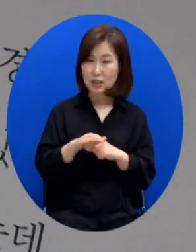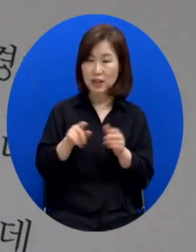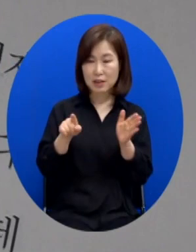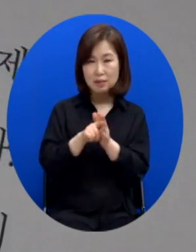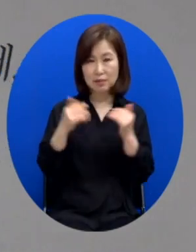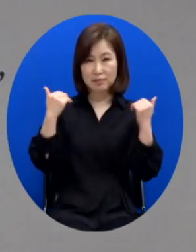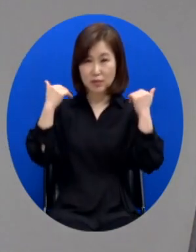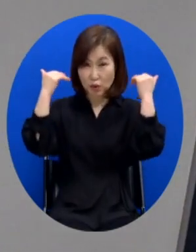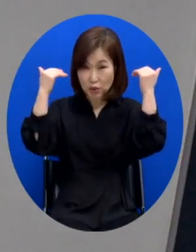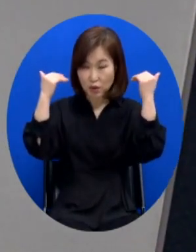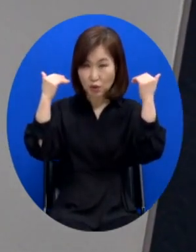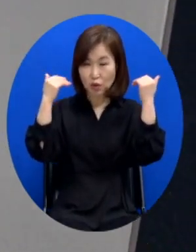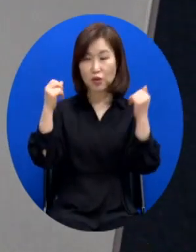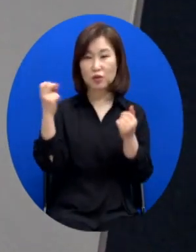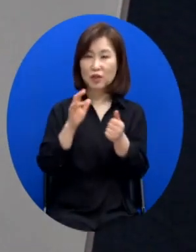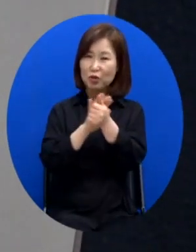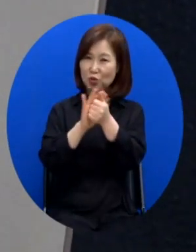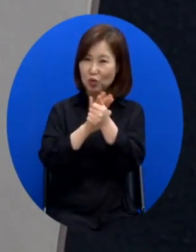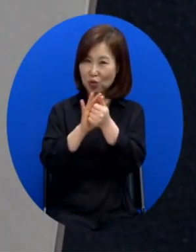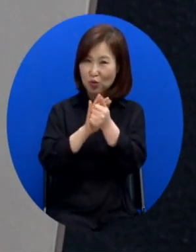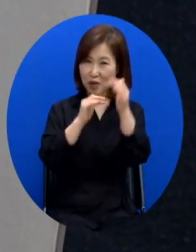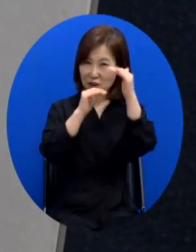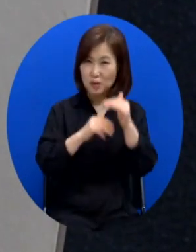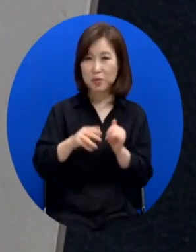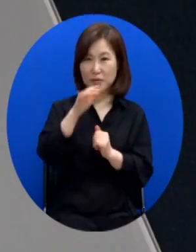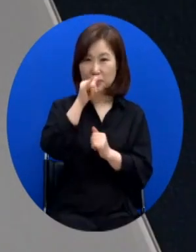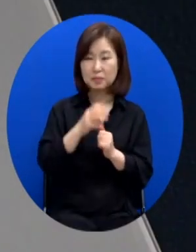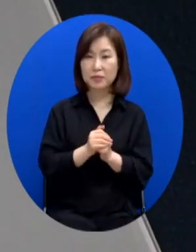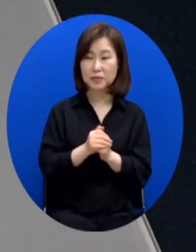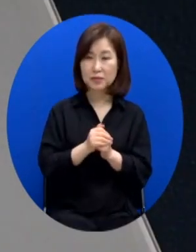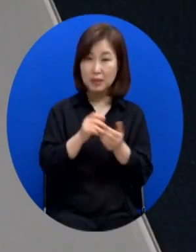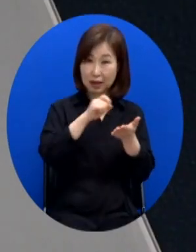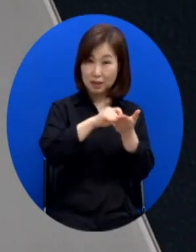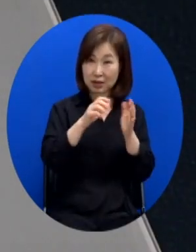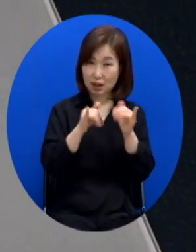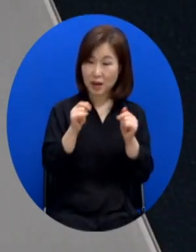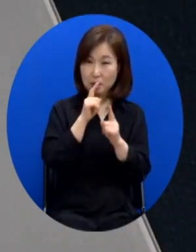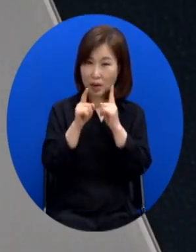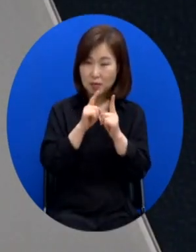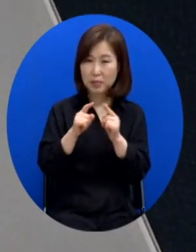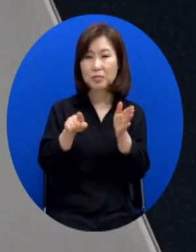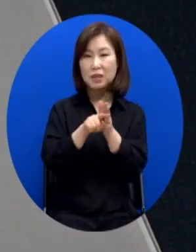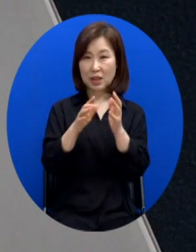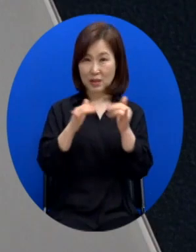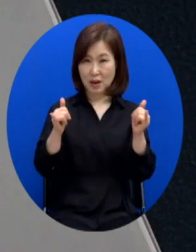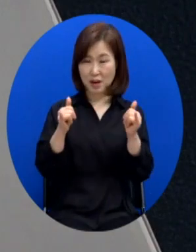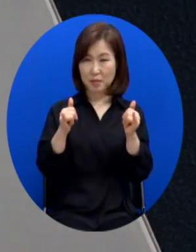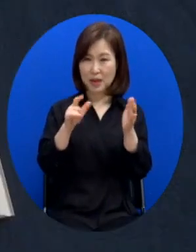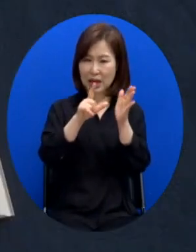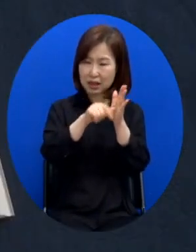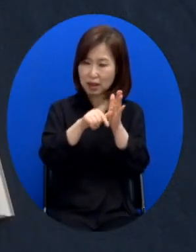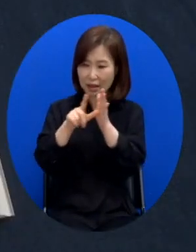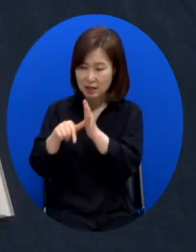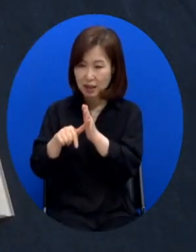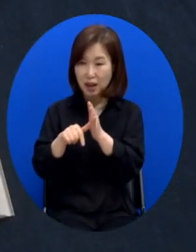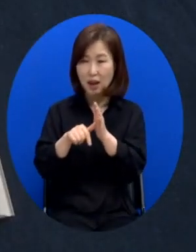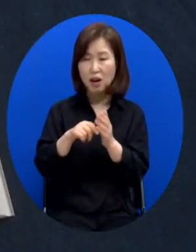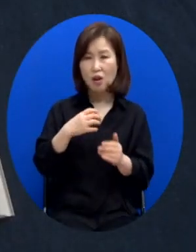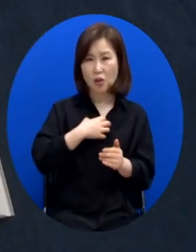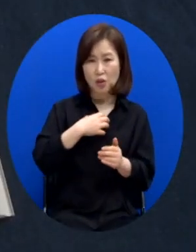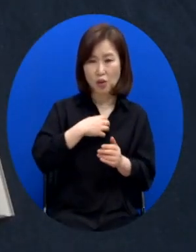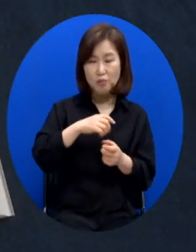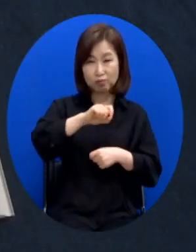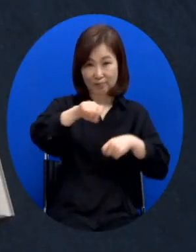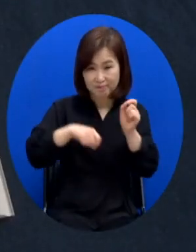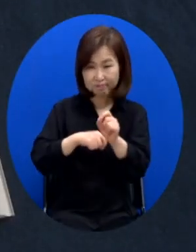신앙 성장의 기회와 위로를 전합니다. 저자는 신앙인이라면 시대에 따른 위기도 기회로 만들어야